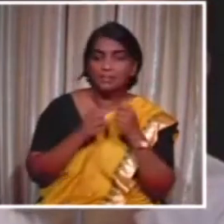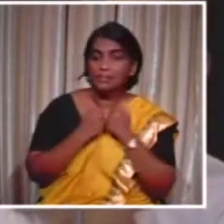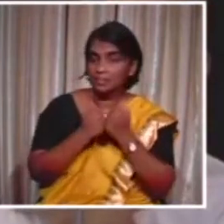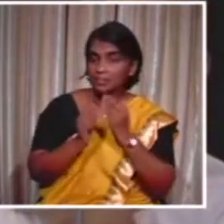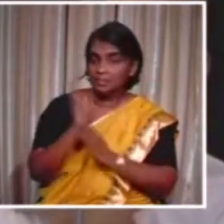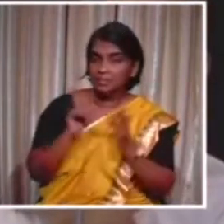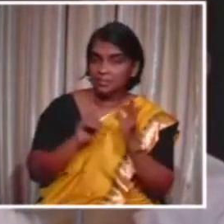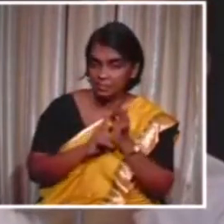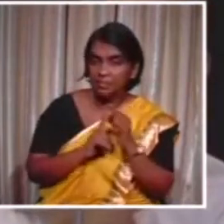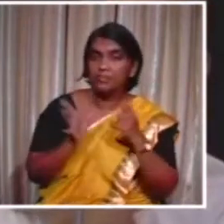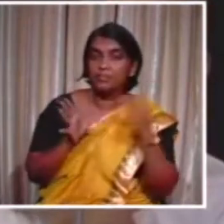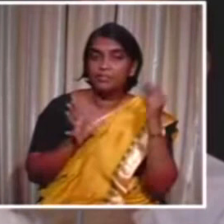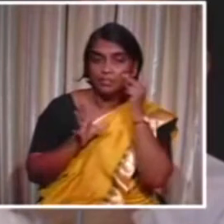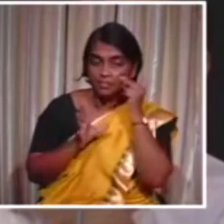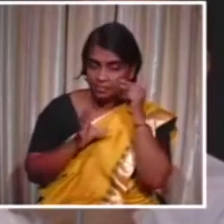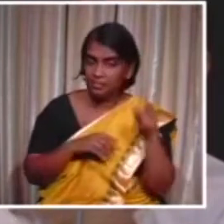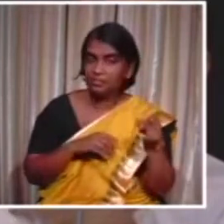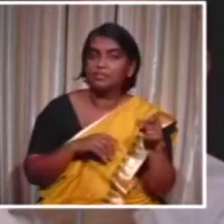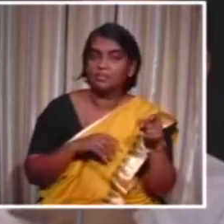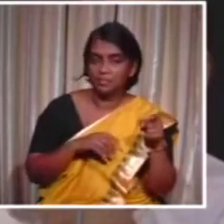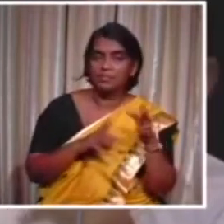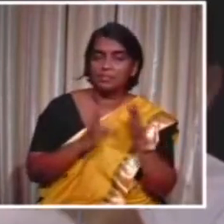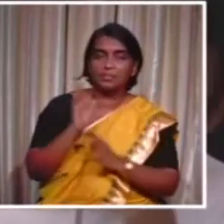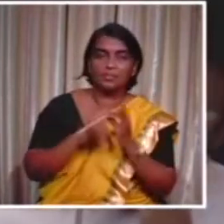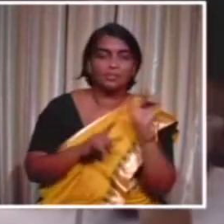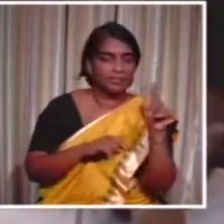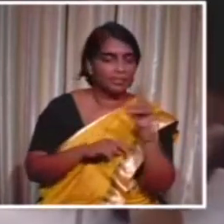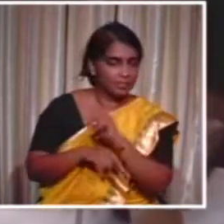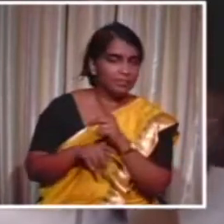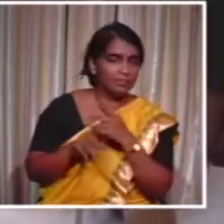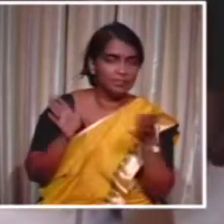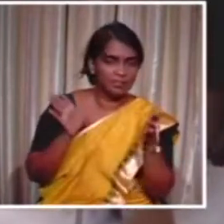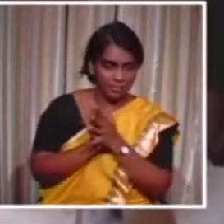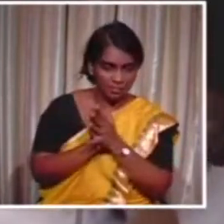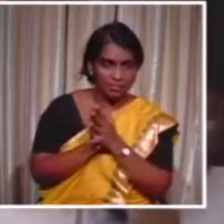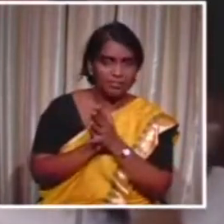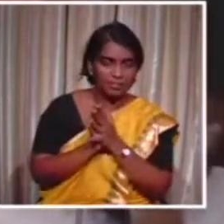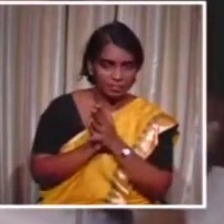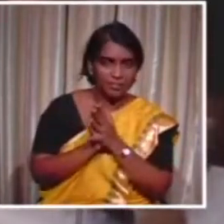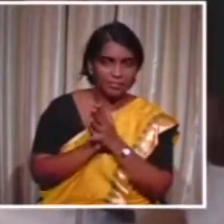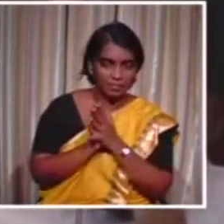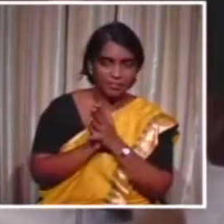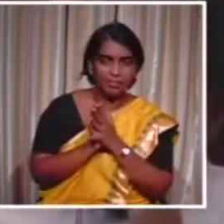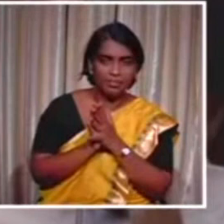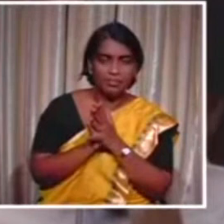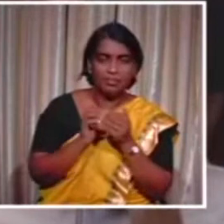නම, අනුර කුමාර දිසානායක මන්ත්‍රීතුමාගේ නම අපේක්ෂක තුන්දෙනා. ඡන්දදායකව